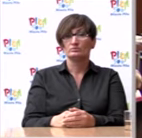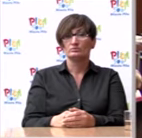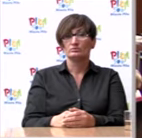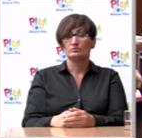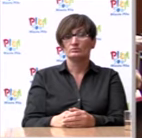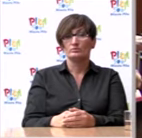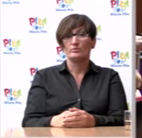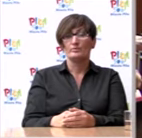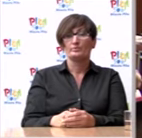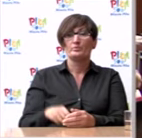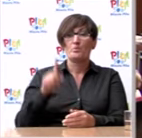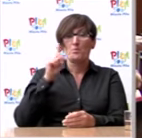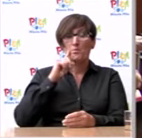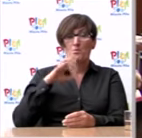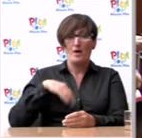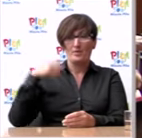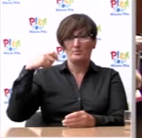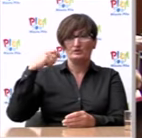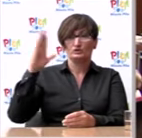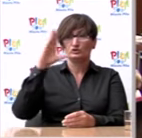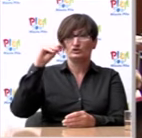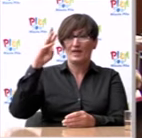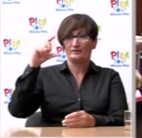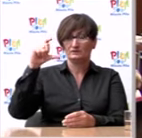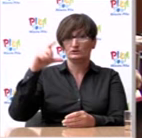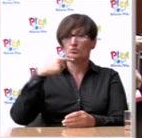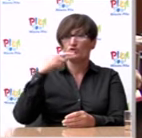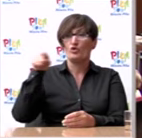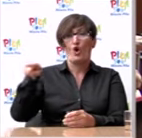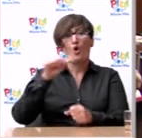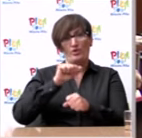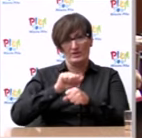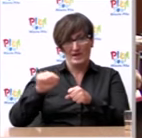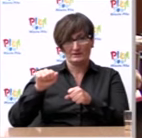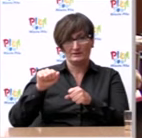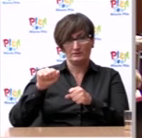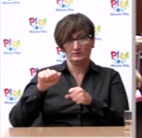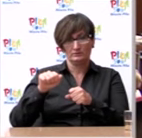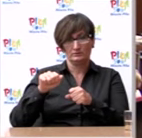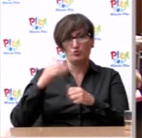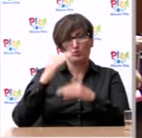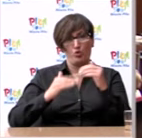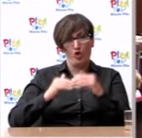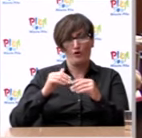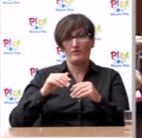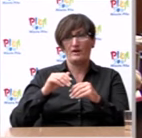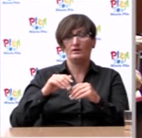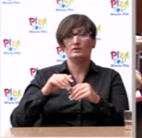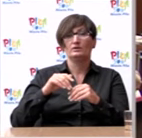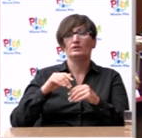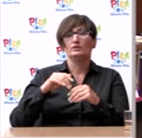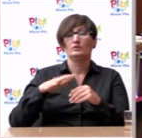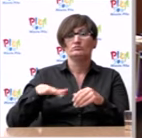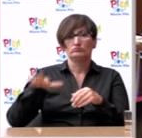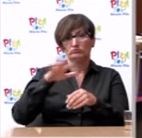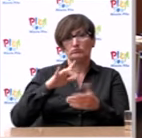charakterze powiatowym w oświatę powiatową. W związku z tym nie przewidujemy dofinansowania tego obiektu. Przypominam